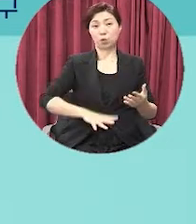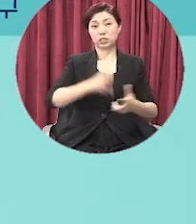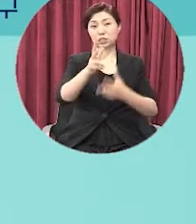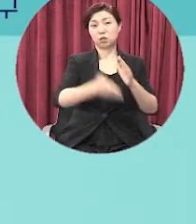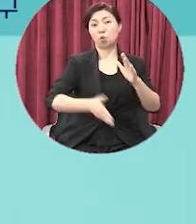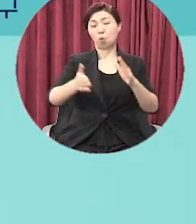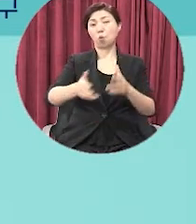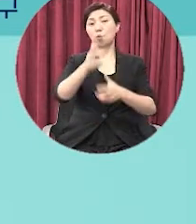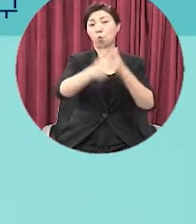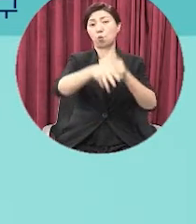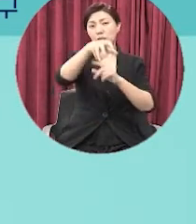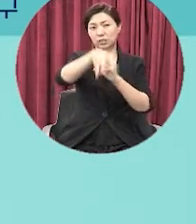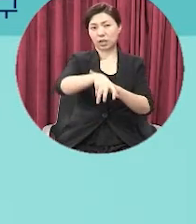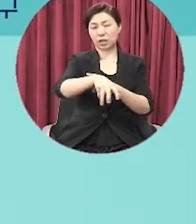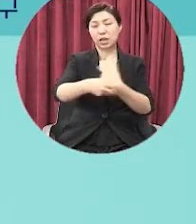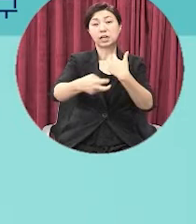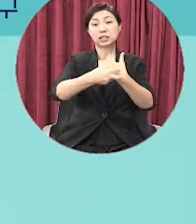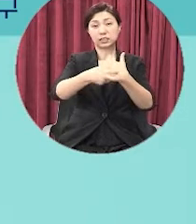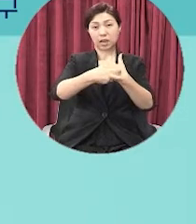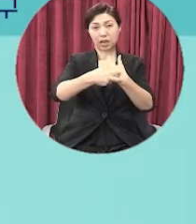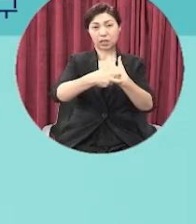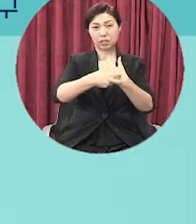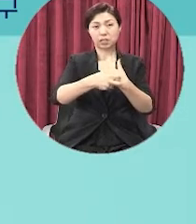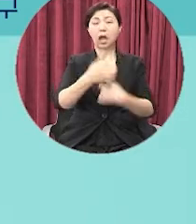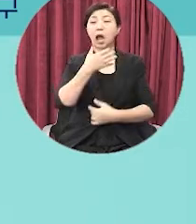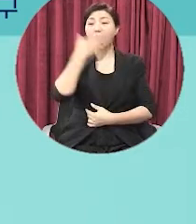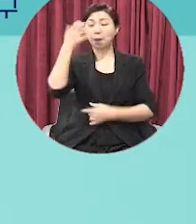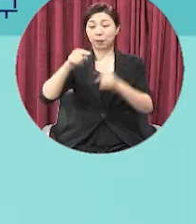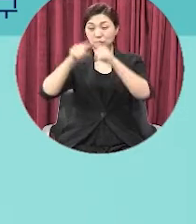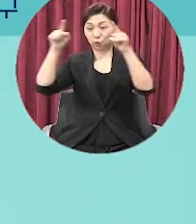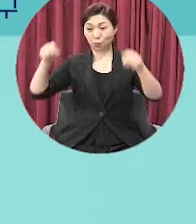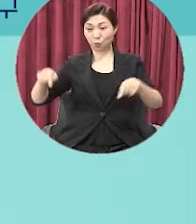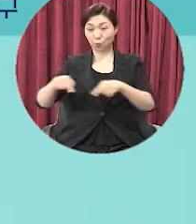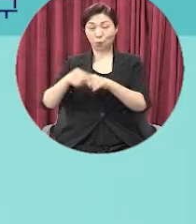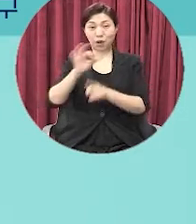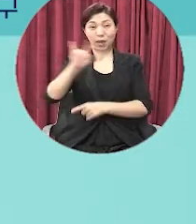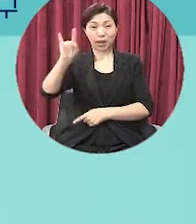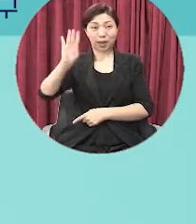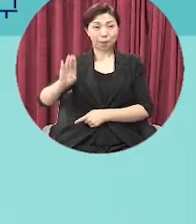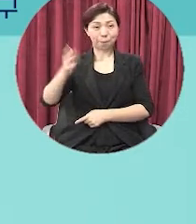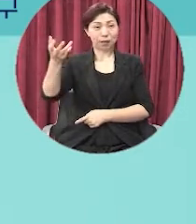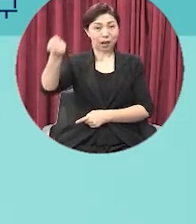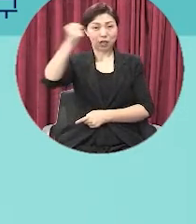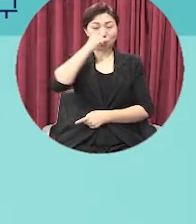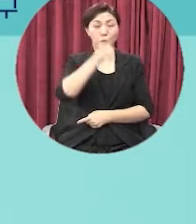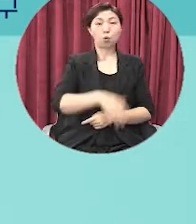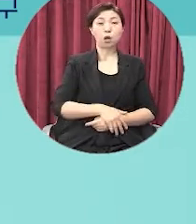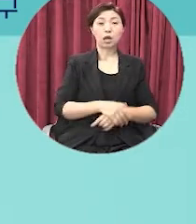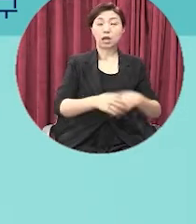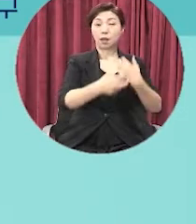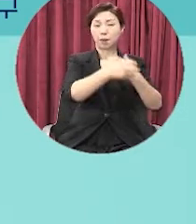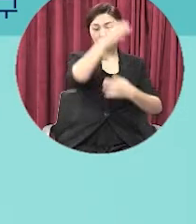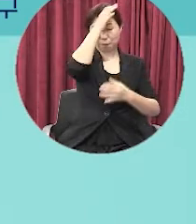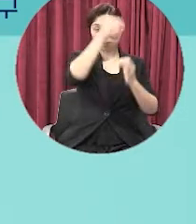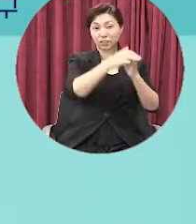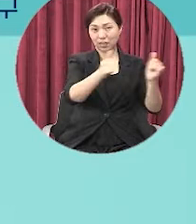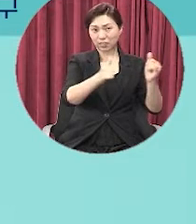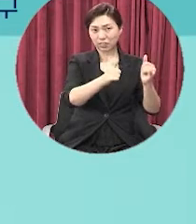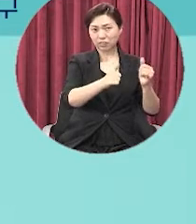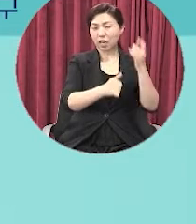산재 병원에서 의사 않은 아이패드 앱을 받고 있고요 환자의 스마트폰을 갖고 있고 데이터를 주고 받을 뿐 아